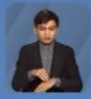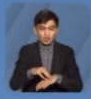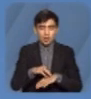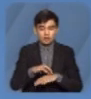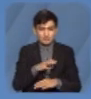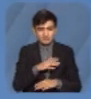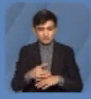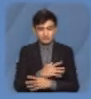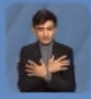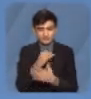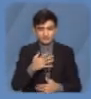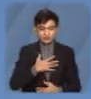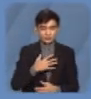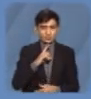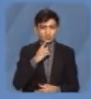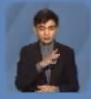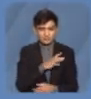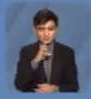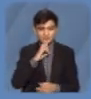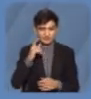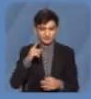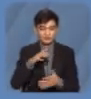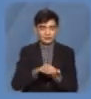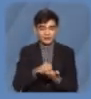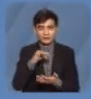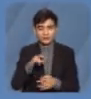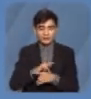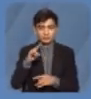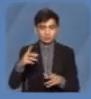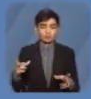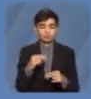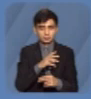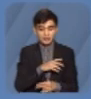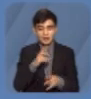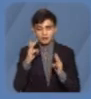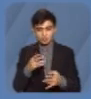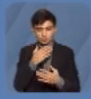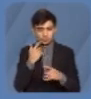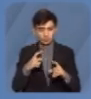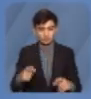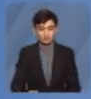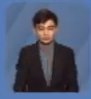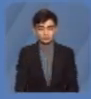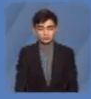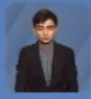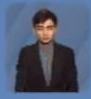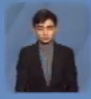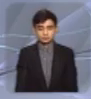и затруднение дыхания. Посадка прошла успешно, никто из пассажиров не пострадал.